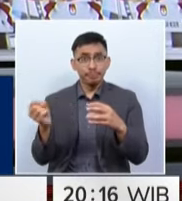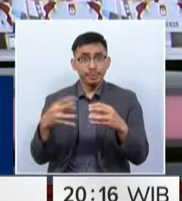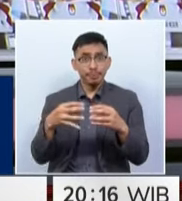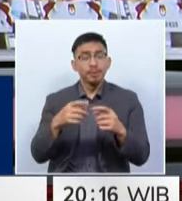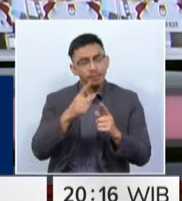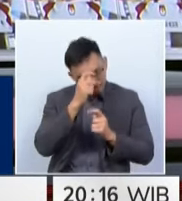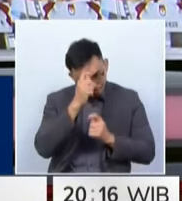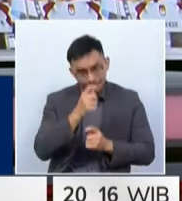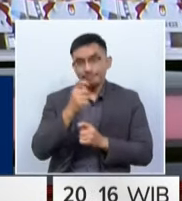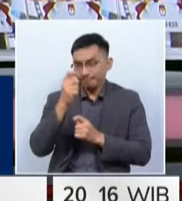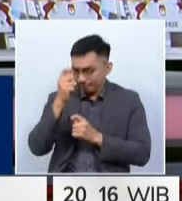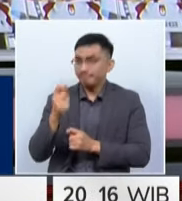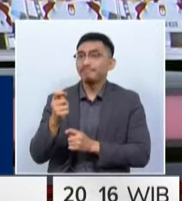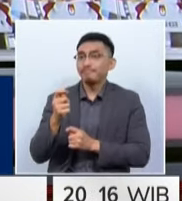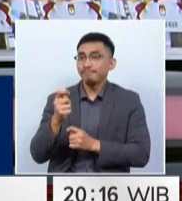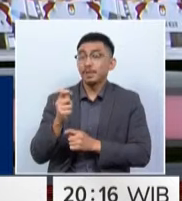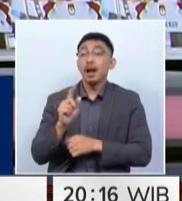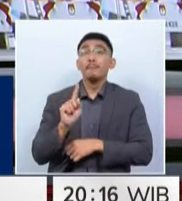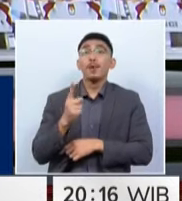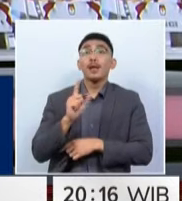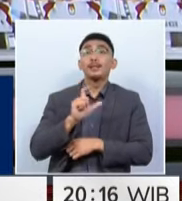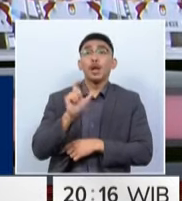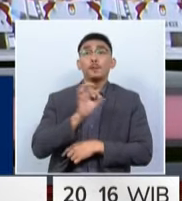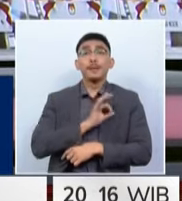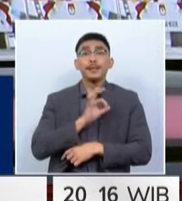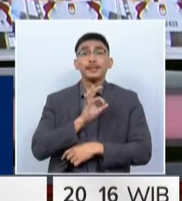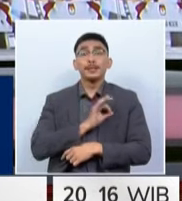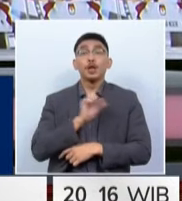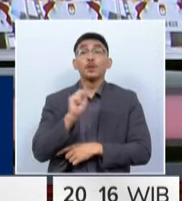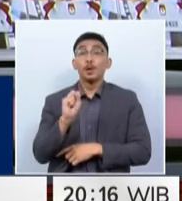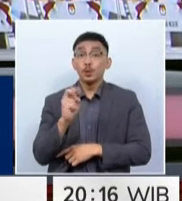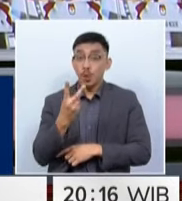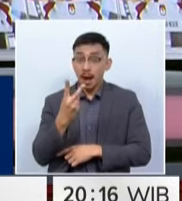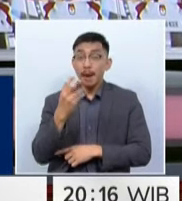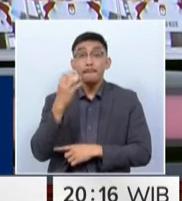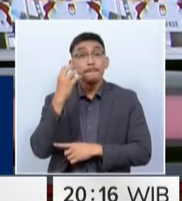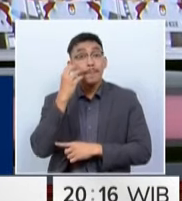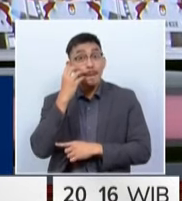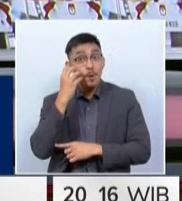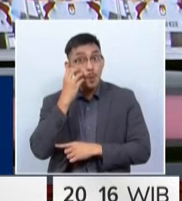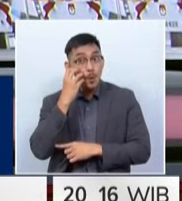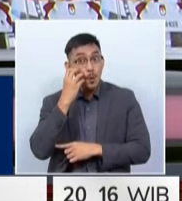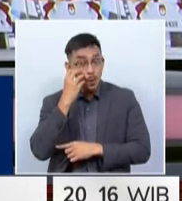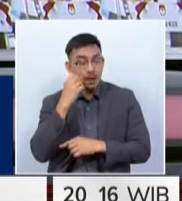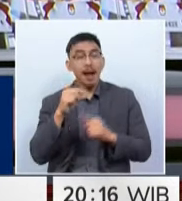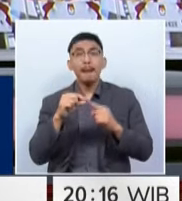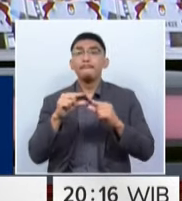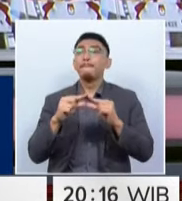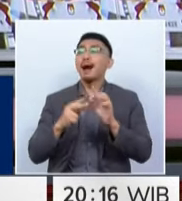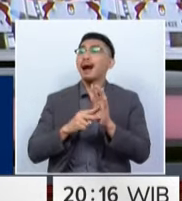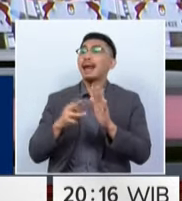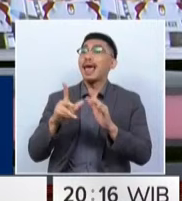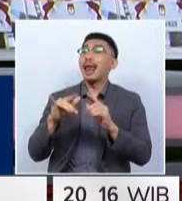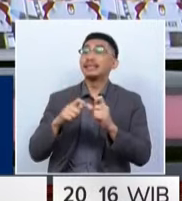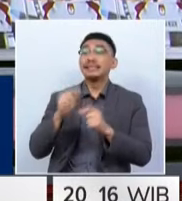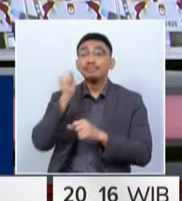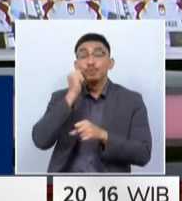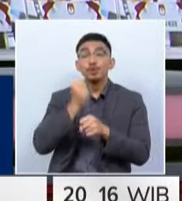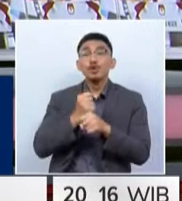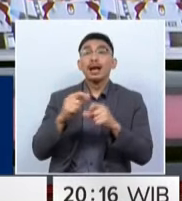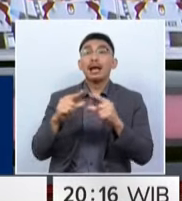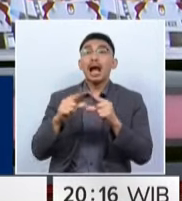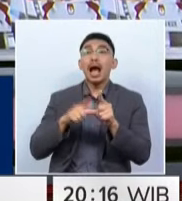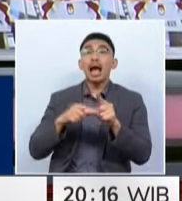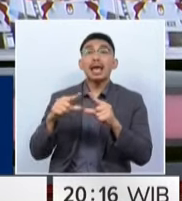dimulai untuk calon Presiden nomor urut 2 Bapak prabo Subianto dan kami persilakan kepada panelis Ibu Iren Gayatri untuk mengambil undian subtema pertanyaan di